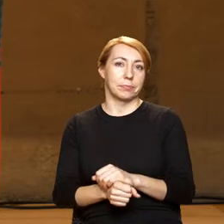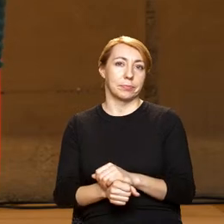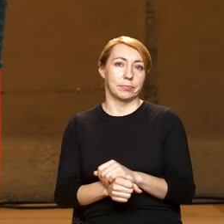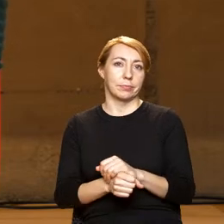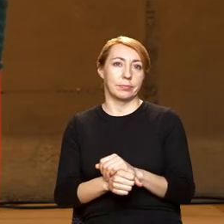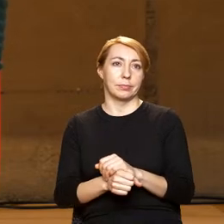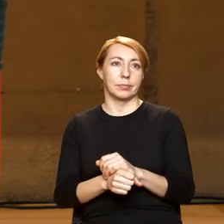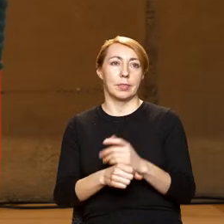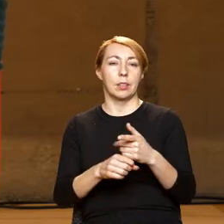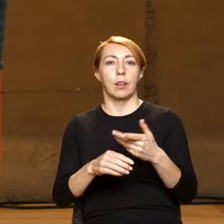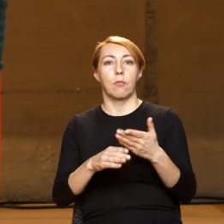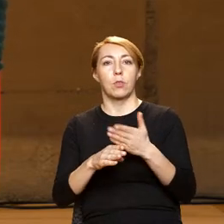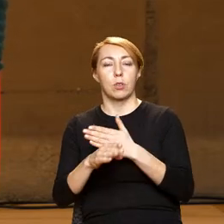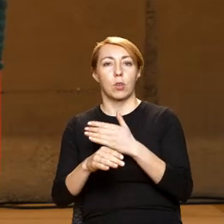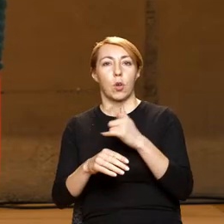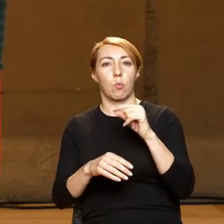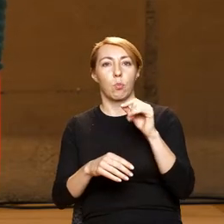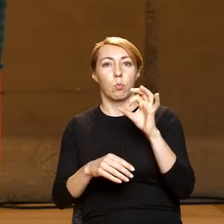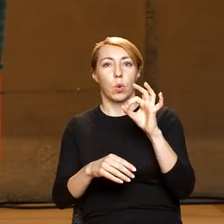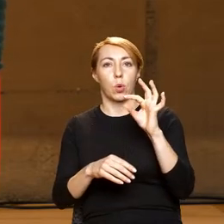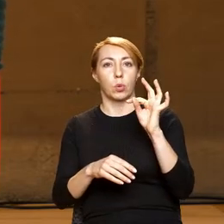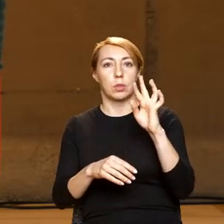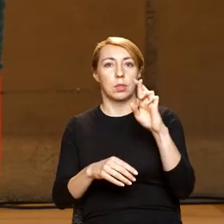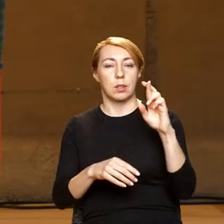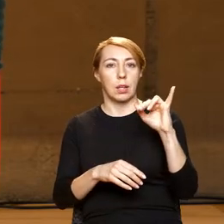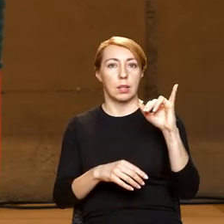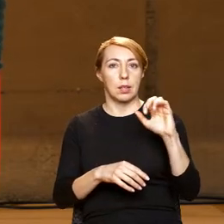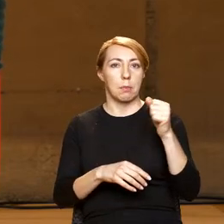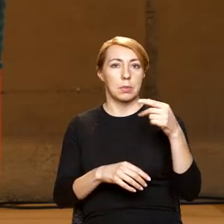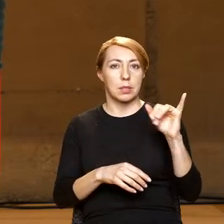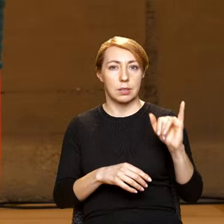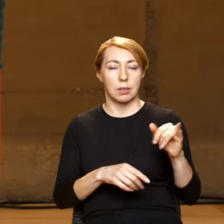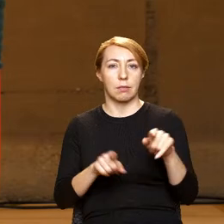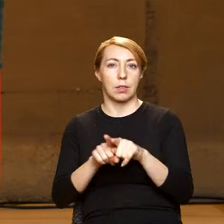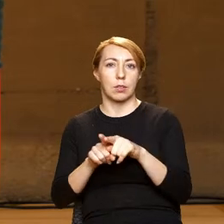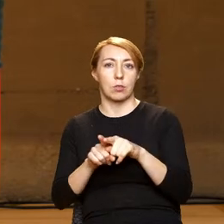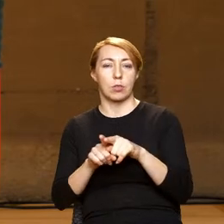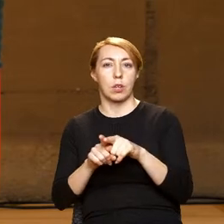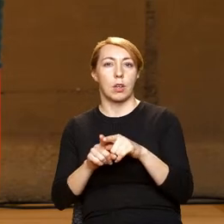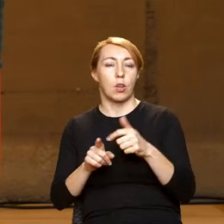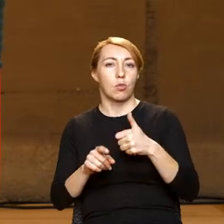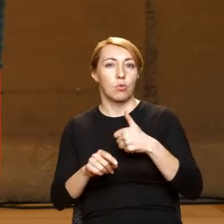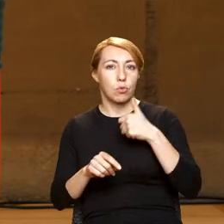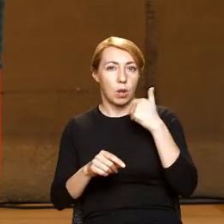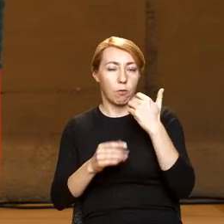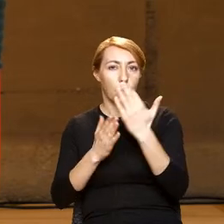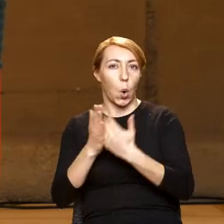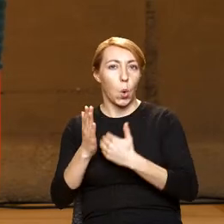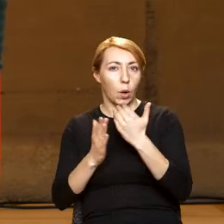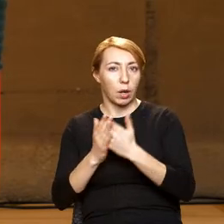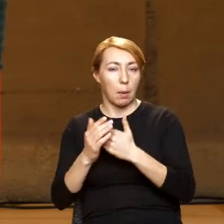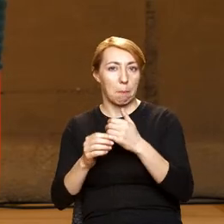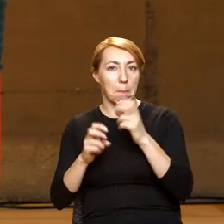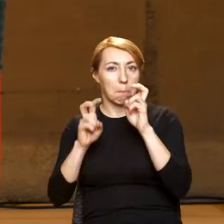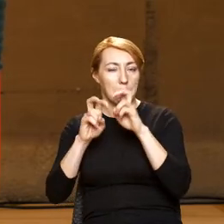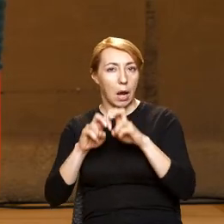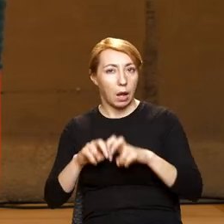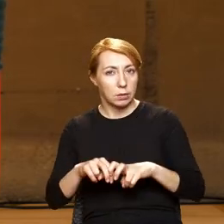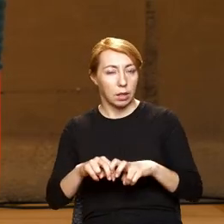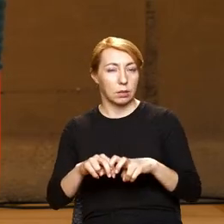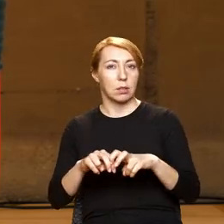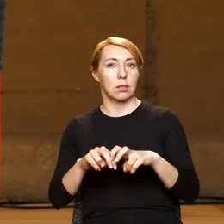i Piotr Jamski, którego pozdrawiamy, i szef Karol Gutmeier, szef programu badania,